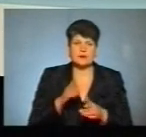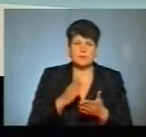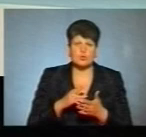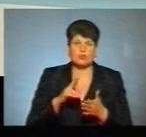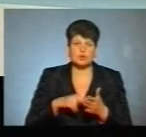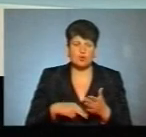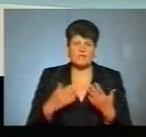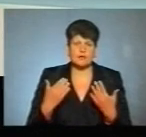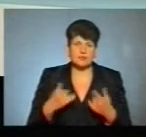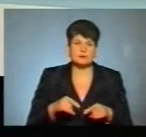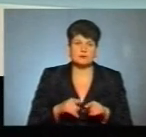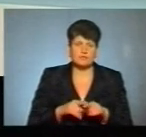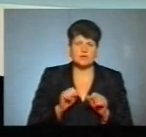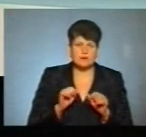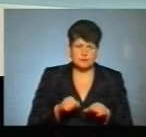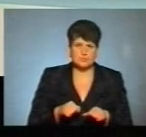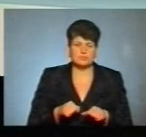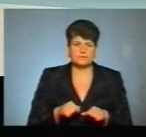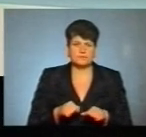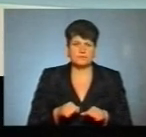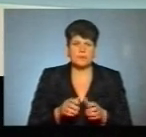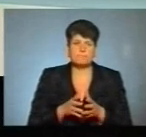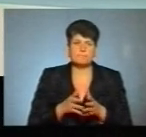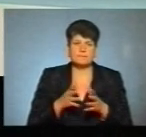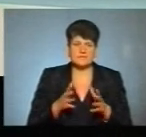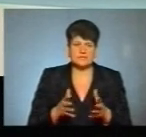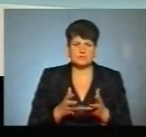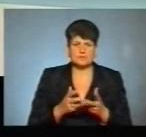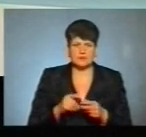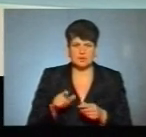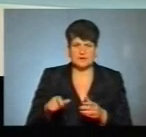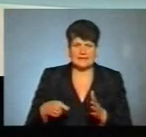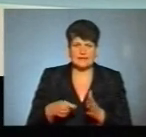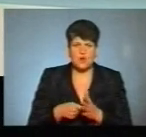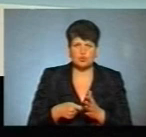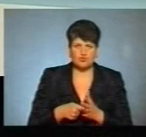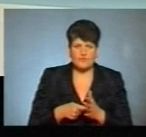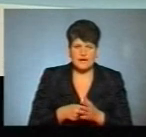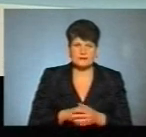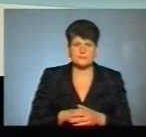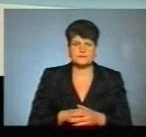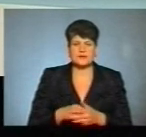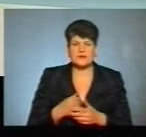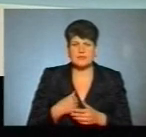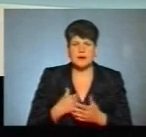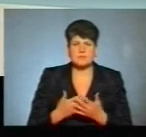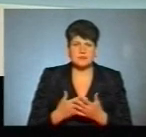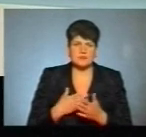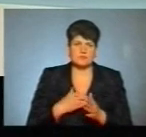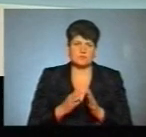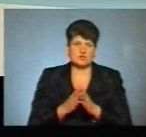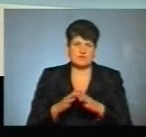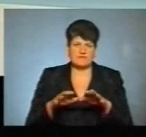податкові канікули свого роду, так вони цілком спроможні, тобто значно більшу кількість людей нагодувати. І я би, напевно,